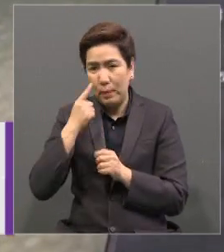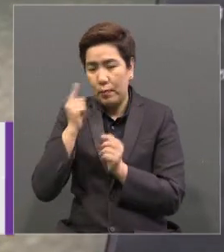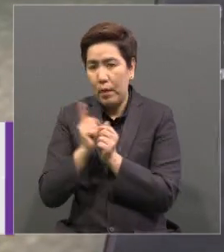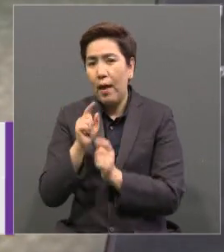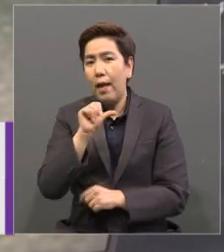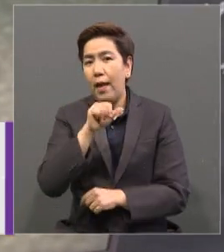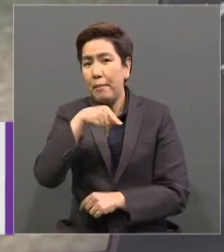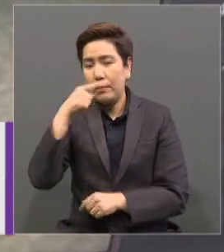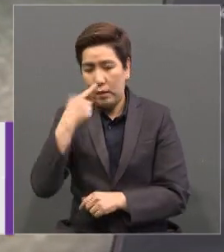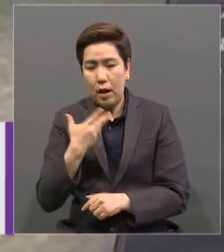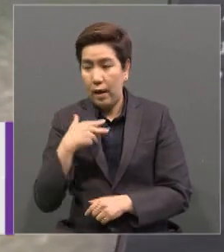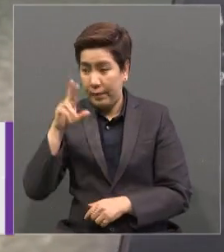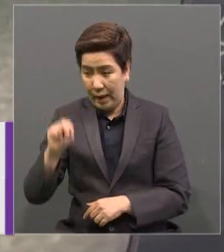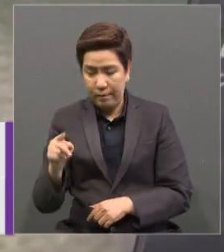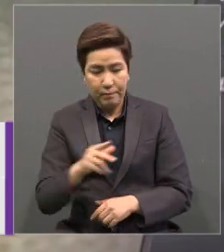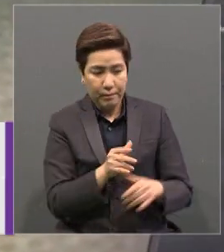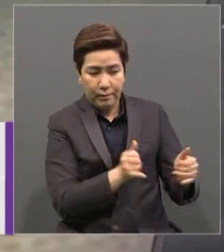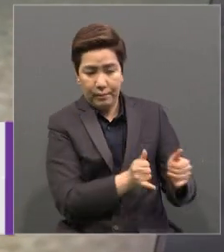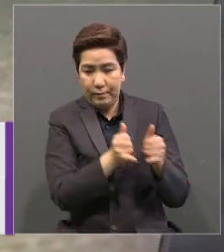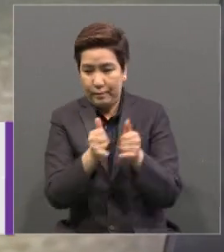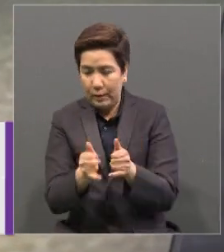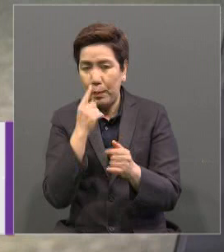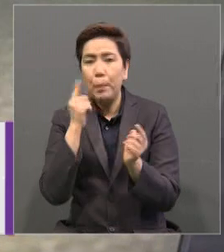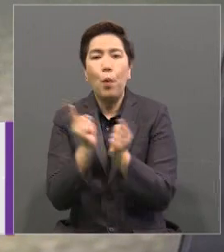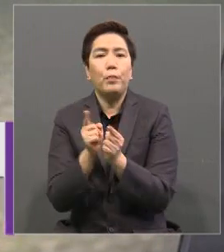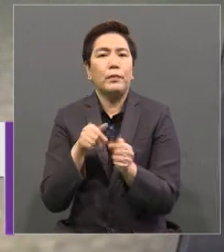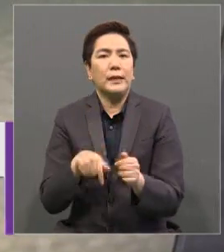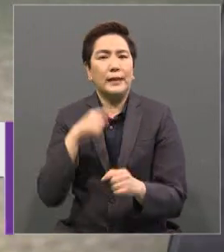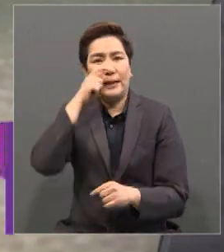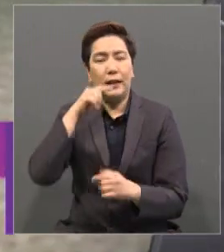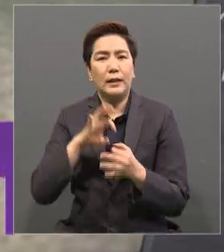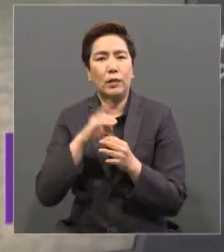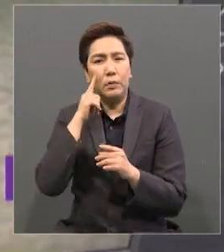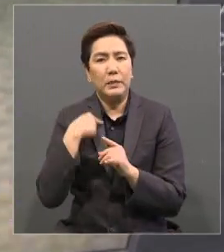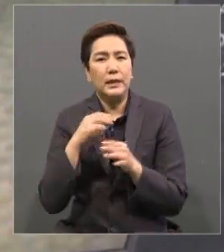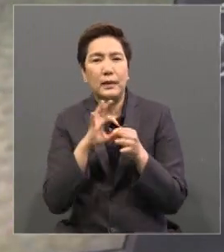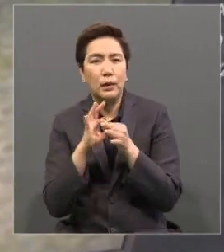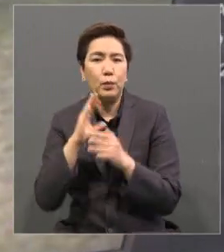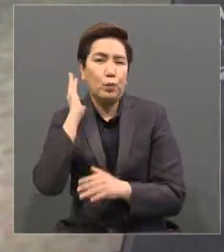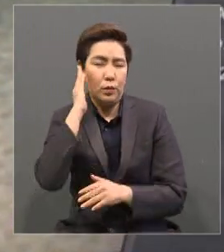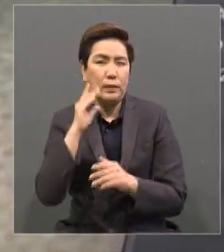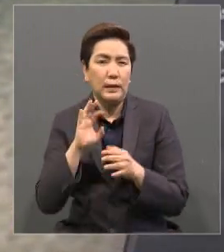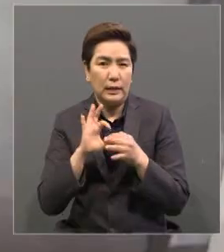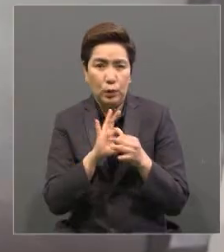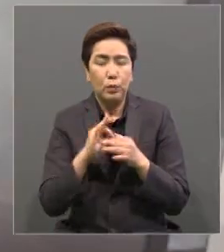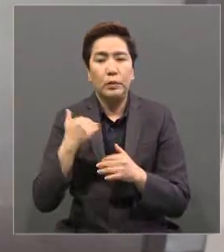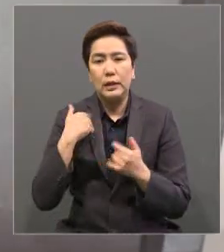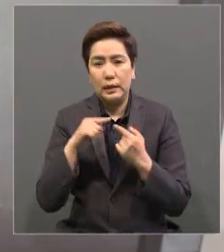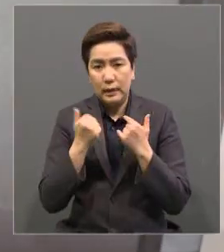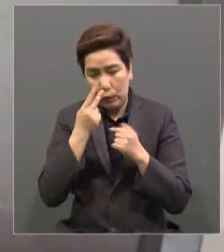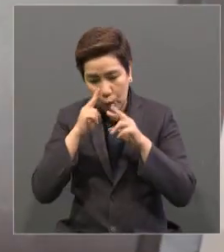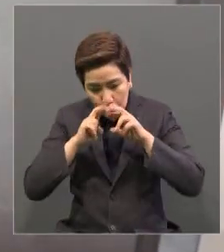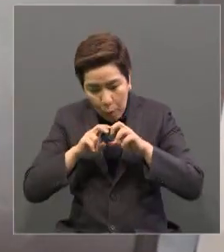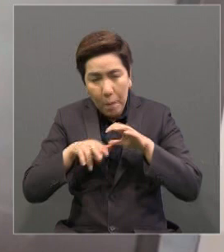าเจอกับผู้เสียชีวิตจนนำมาสู่เหตุดังกล่าวเชื่อว่าน่าจะมีปัญหาเรื่องชู้สาวเข้ามาเกี่ยวข้องด้วยค่ะจากการตรวจสอบ